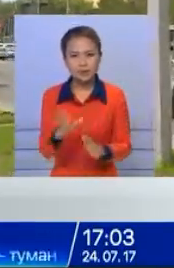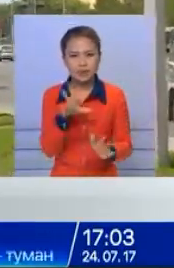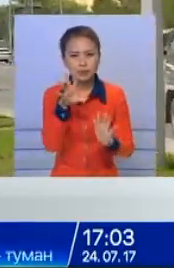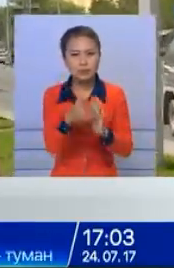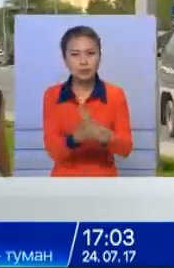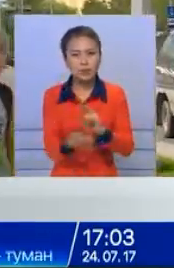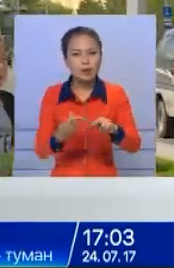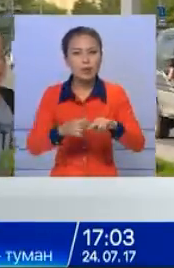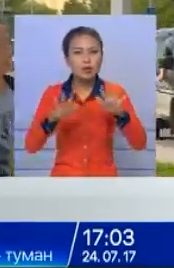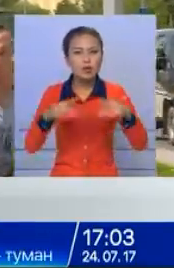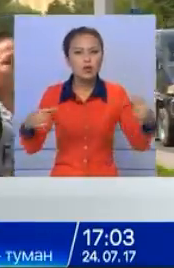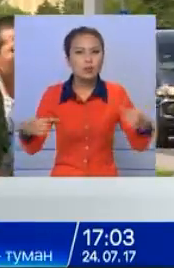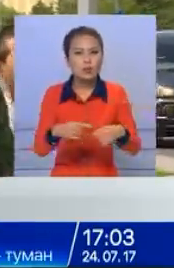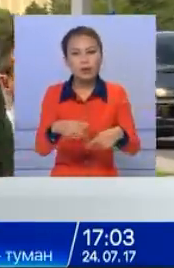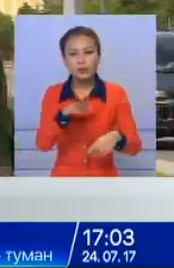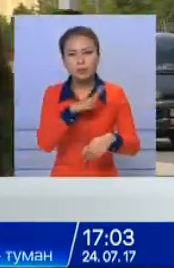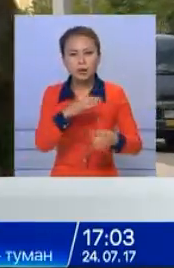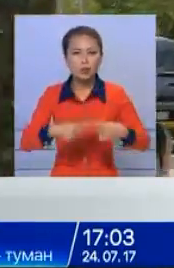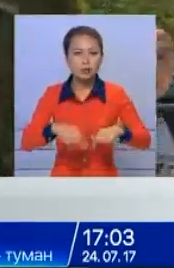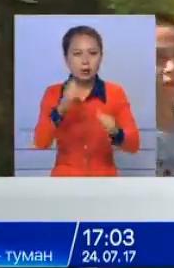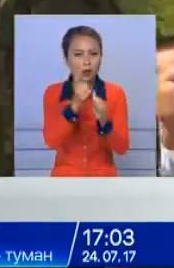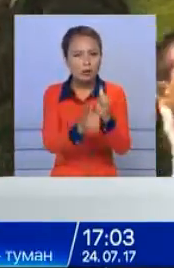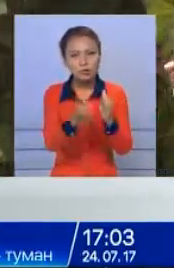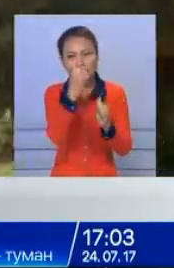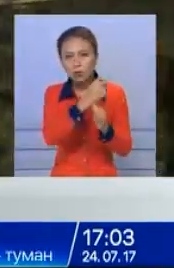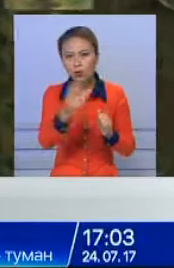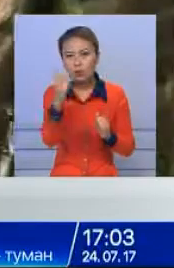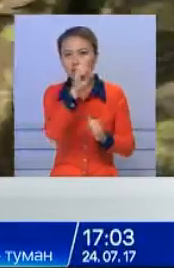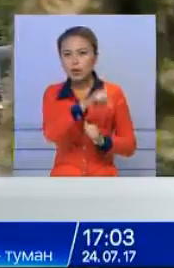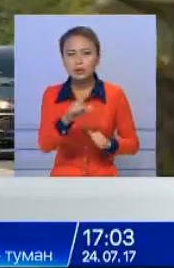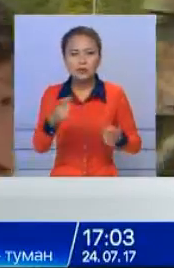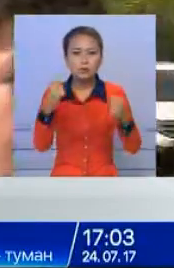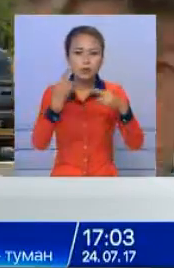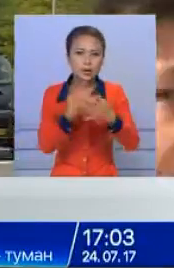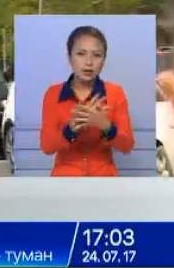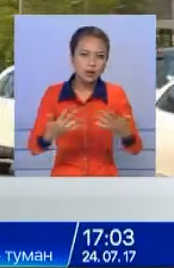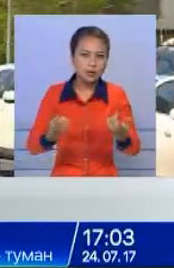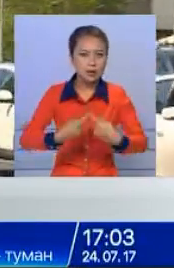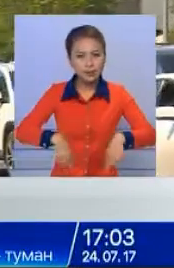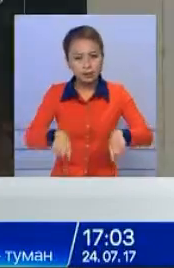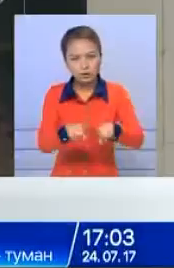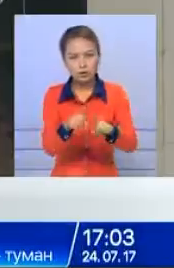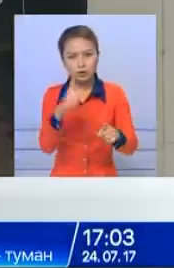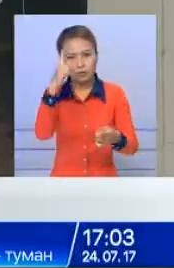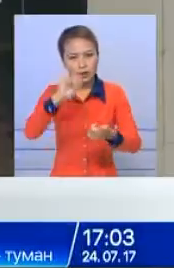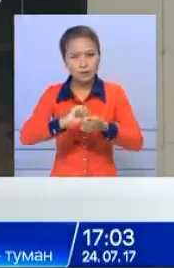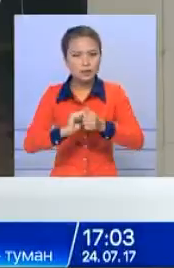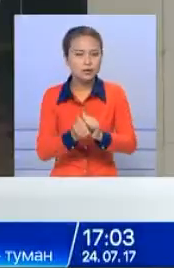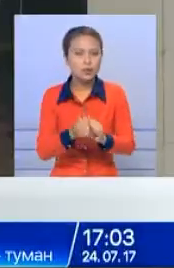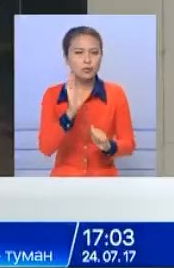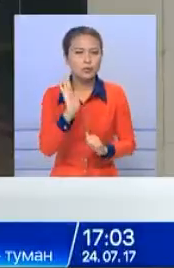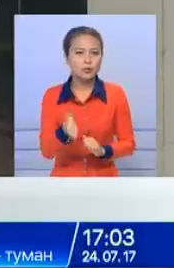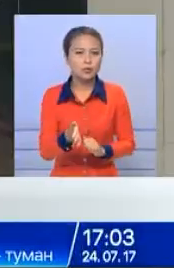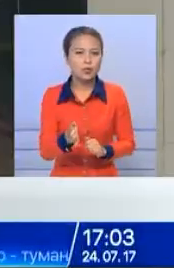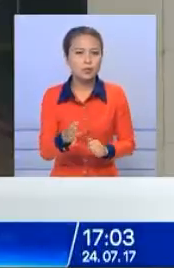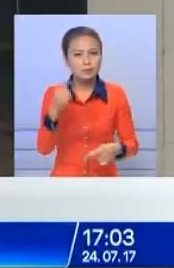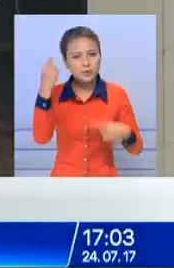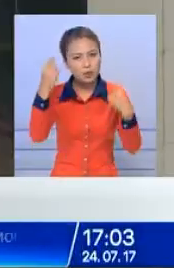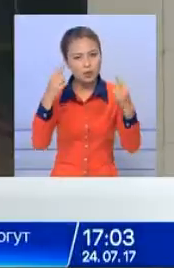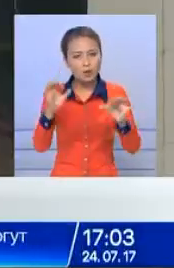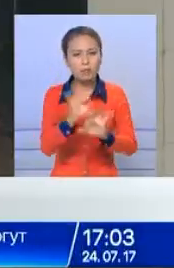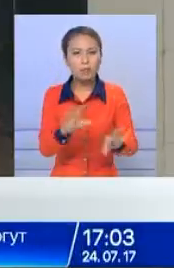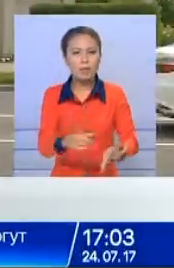қоршаған ортасы тәрбиелейді, яғни қоғамда күнделікті көрсетіліп жатқан іс-шаралар әрбір адамның есте сақтау қабілетіне әсер етеді. Психолог